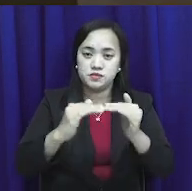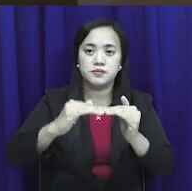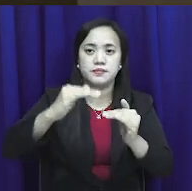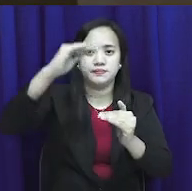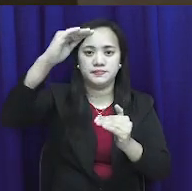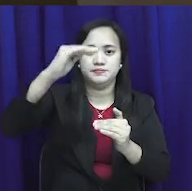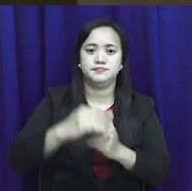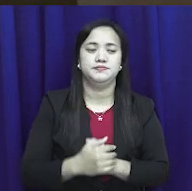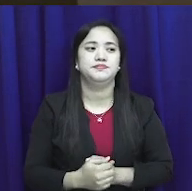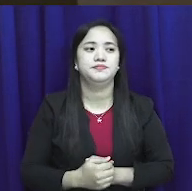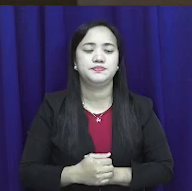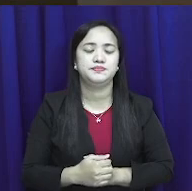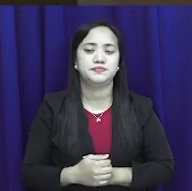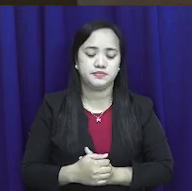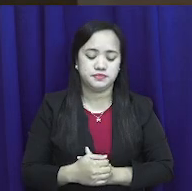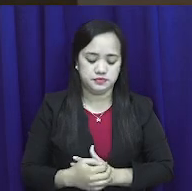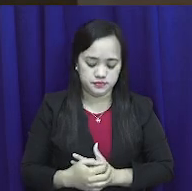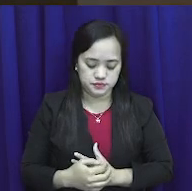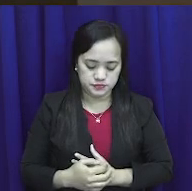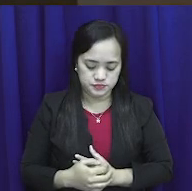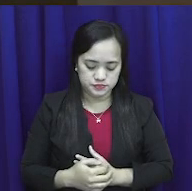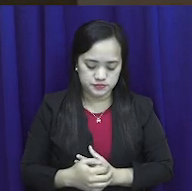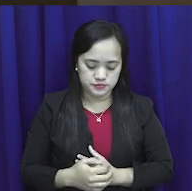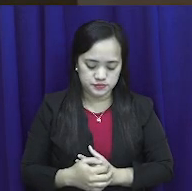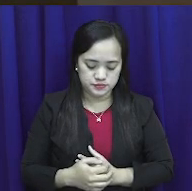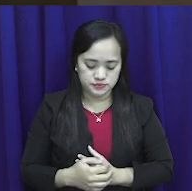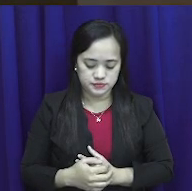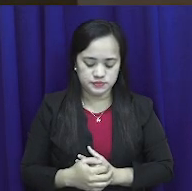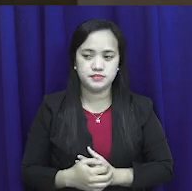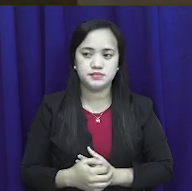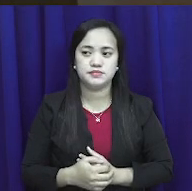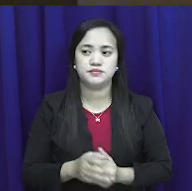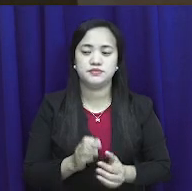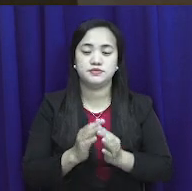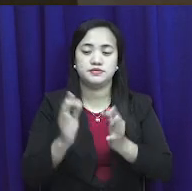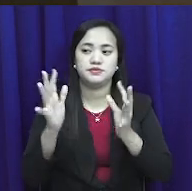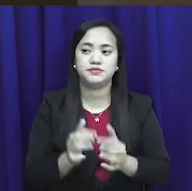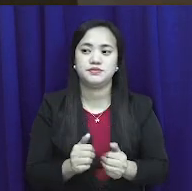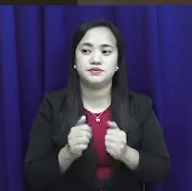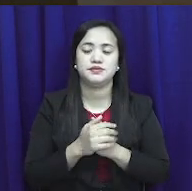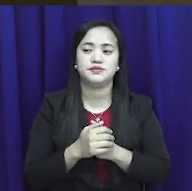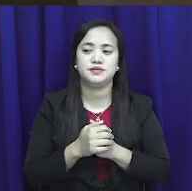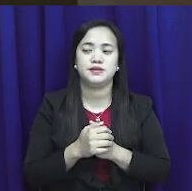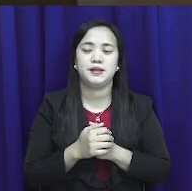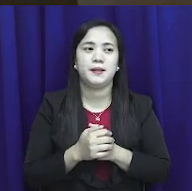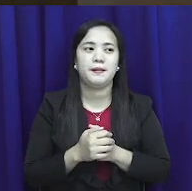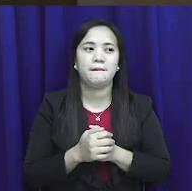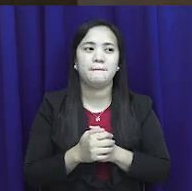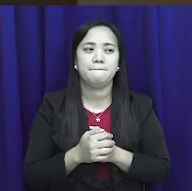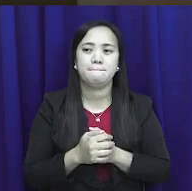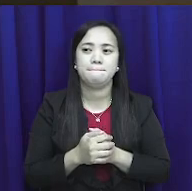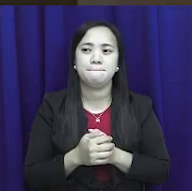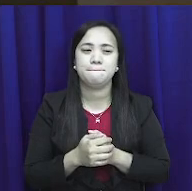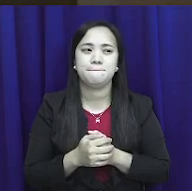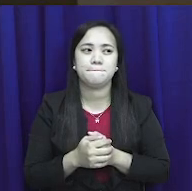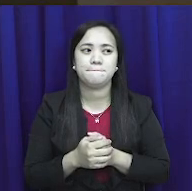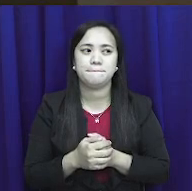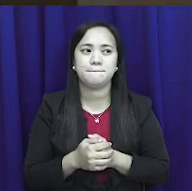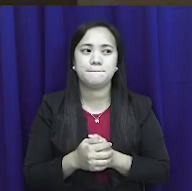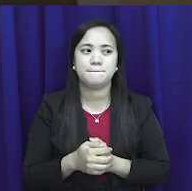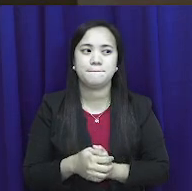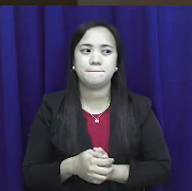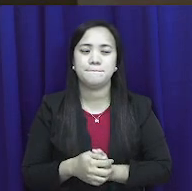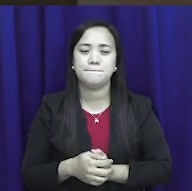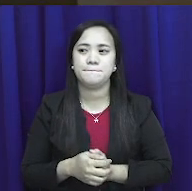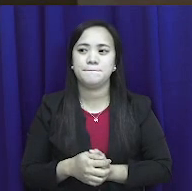dahil marami may gusto pa kaya dagdag doon Ma'am cja ah Ikaw muna partner yan ngayon Darating tayo level up